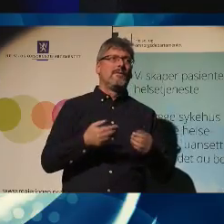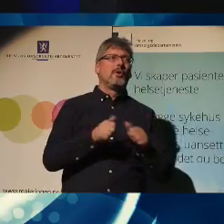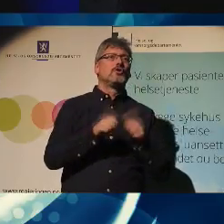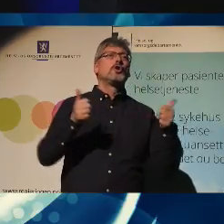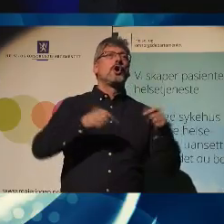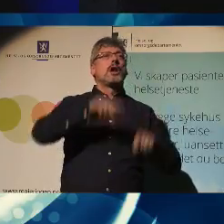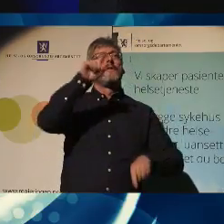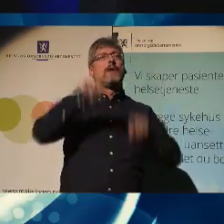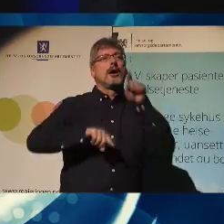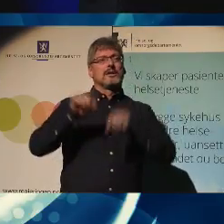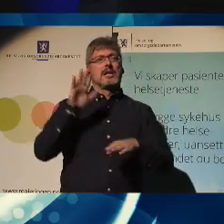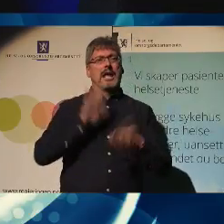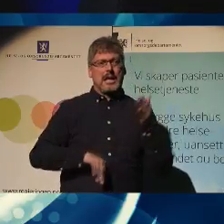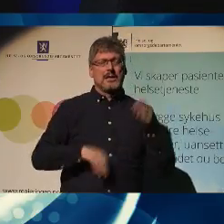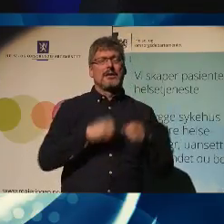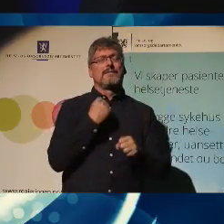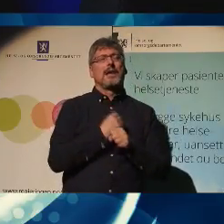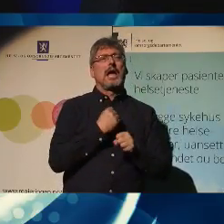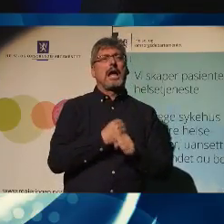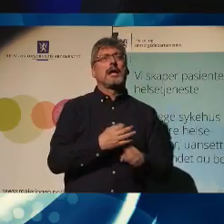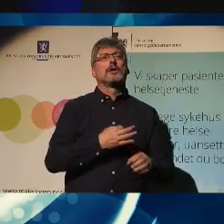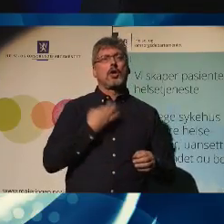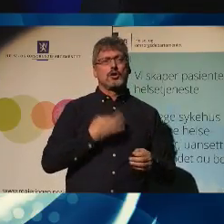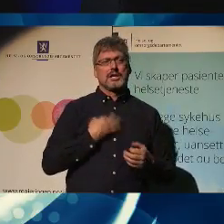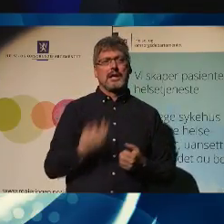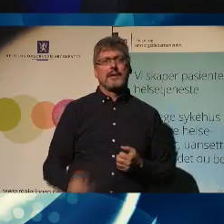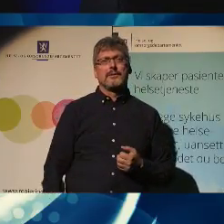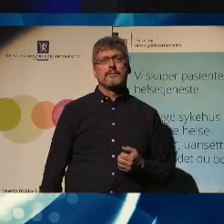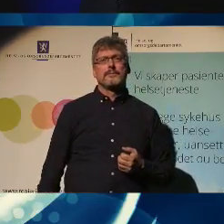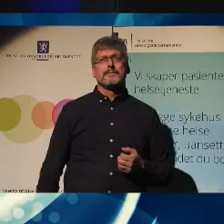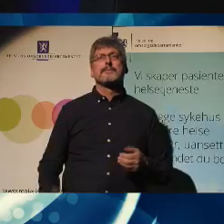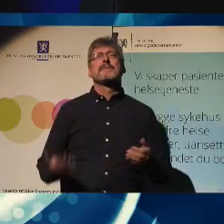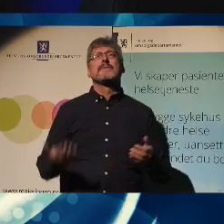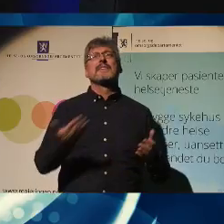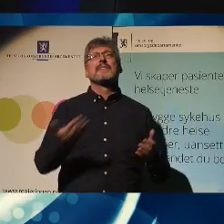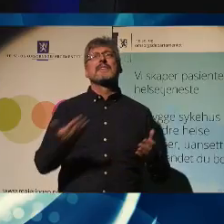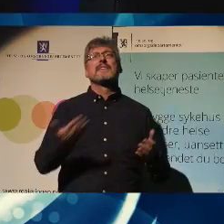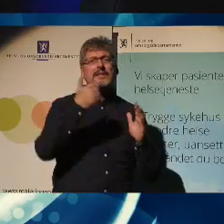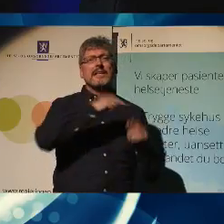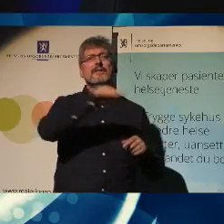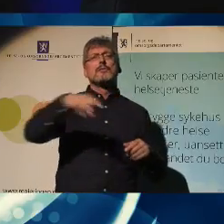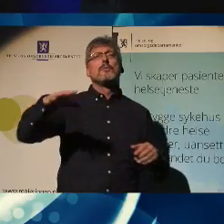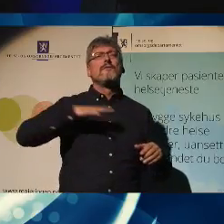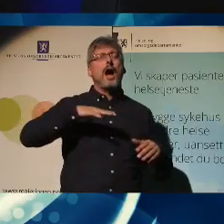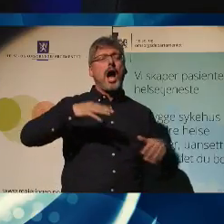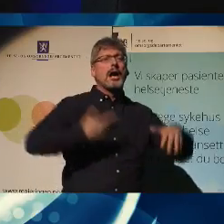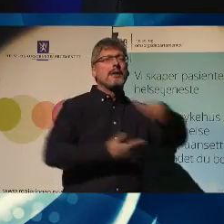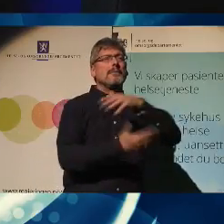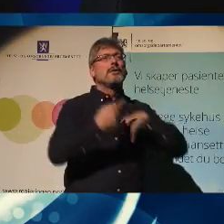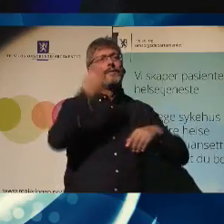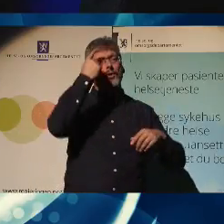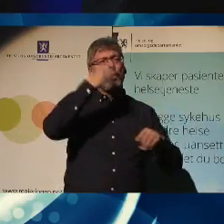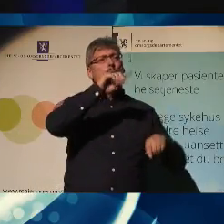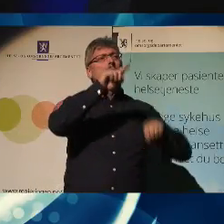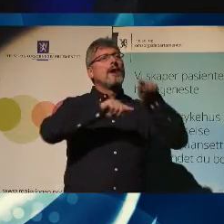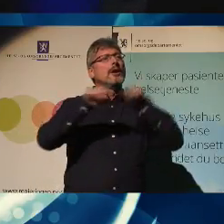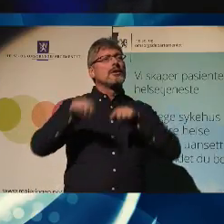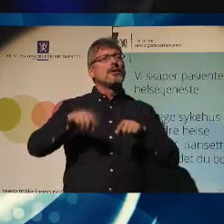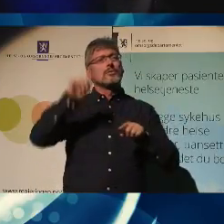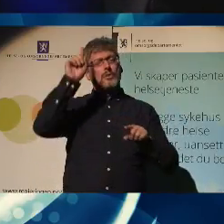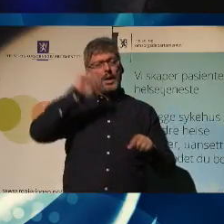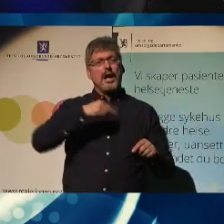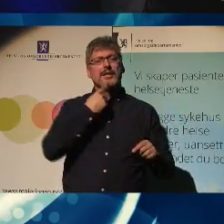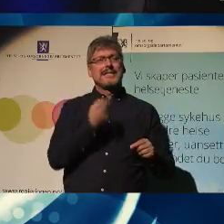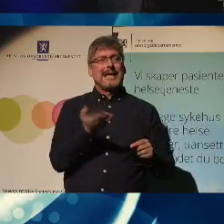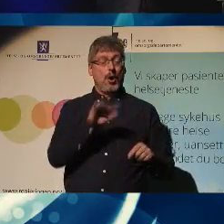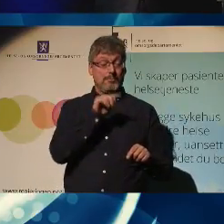enn det vi egentlig ønsker oss. Men det veldig viktig at vi som fagmiljøer forstår variasjonen, og i stand til å si